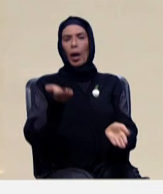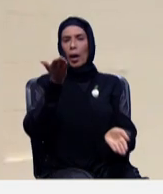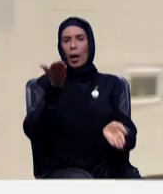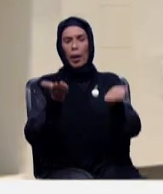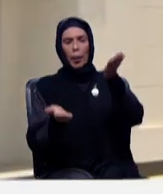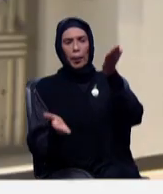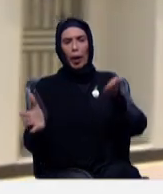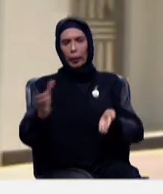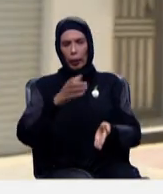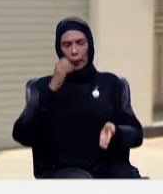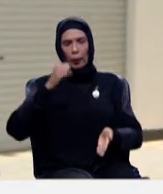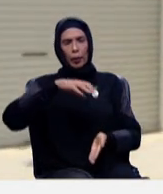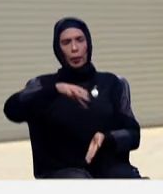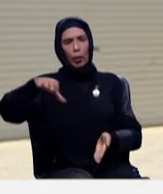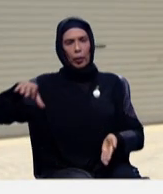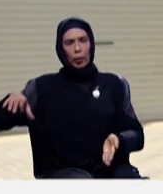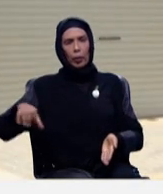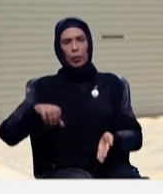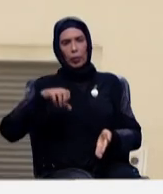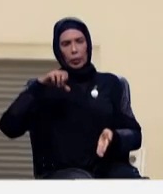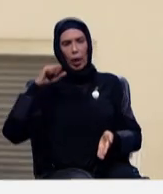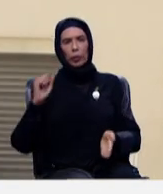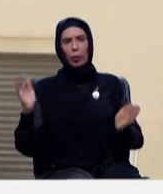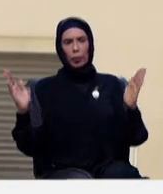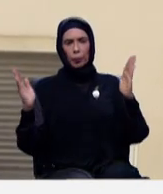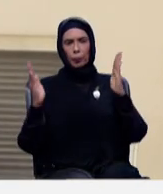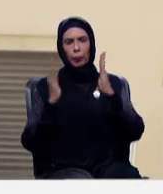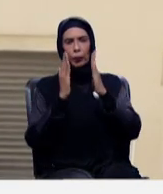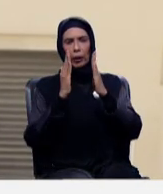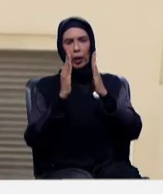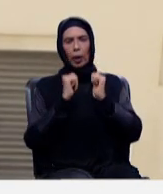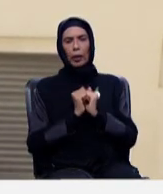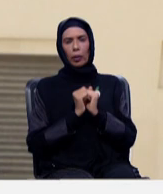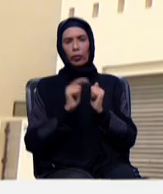الدول من إمكانيات وموارد وبين التحديات التي